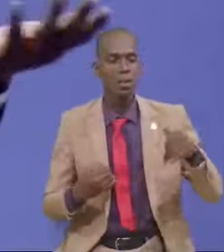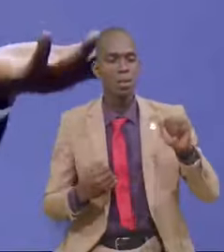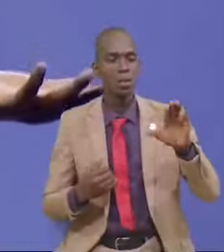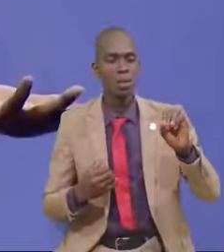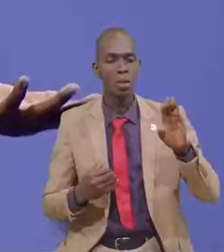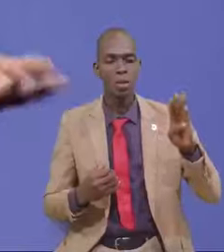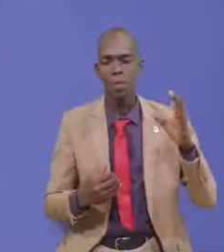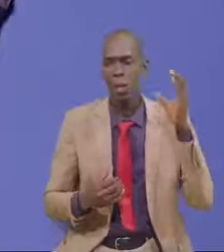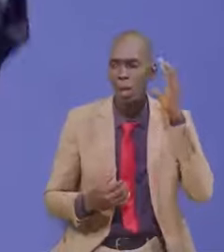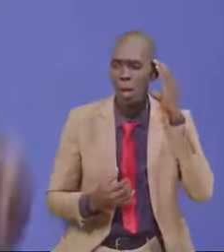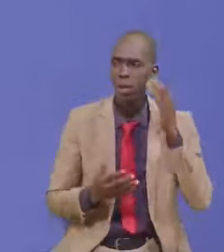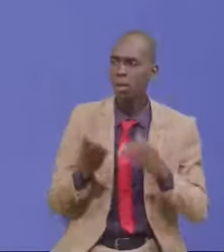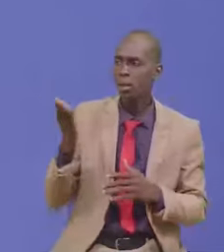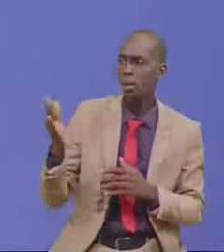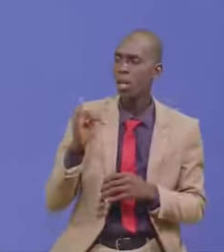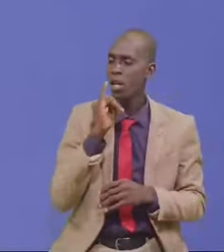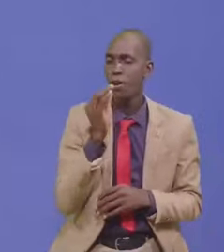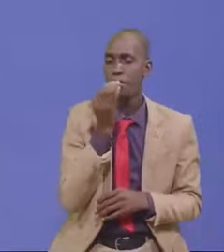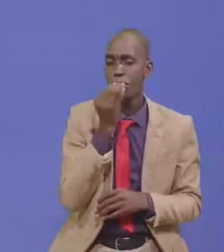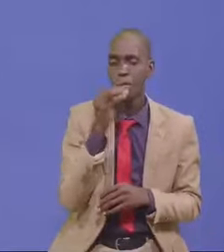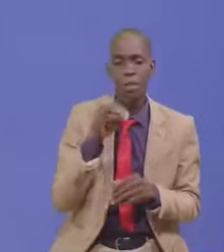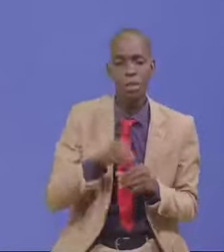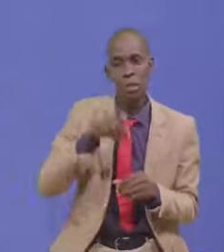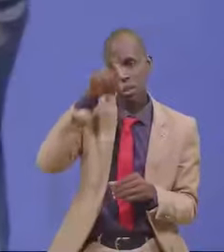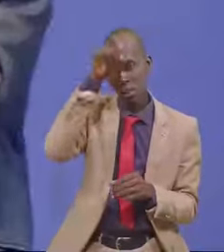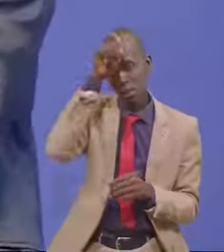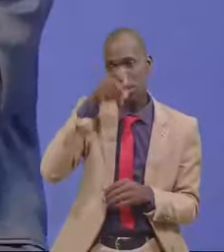Et Jacob avait appris qu'il y avait de la nourriture en Égypte.